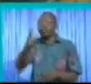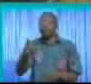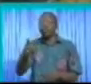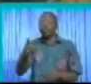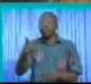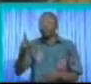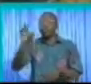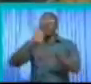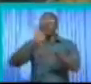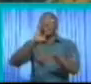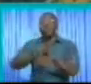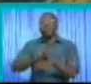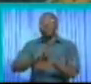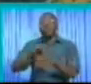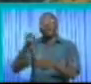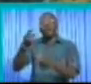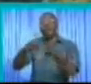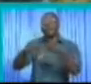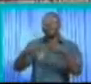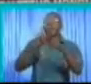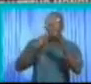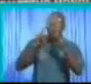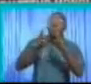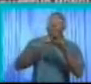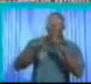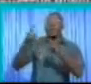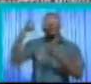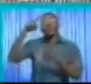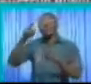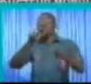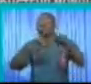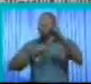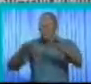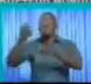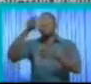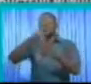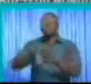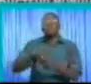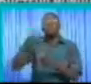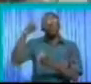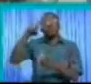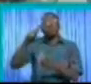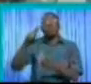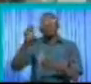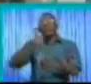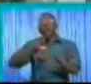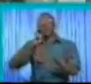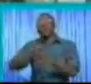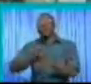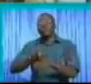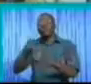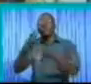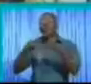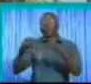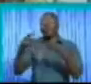Côte d'Ivoire, quant à elle, est venue parler de l'agrotourisme à ce salon. La Côte d'Ivoire est le premier producteur mondial de